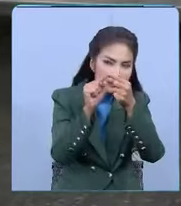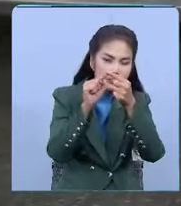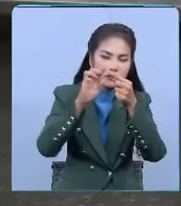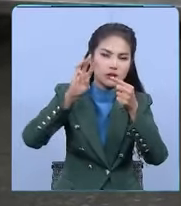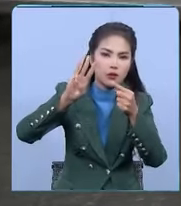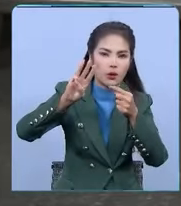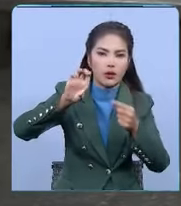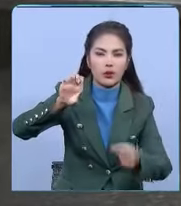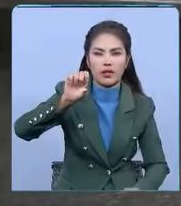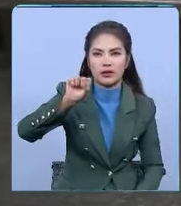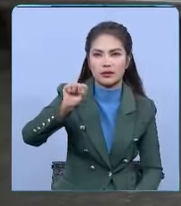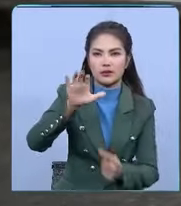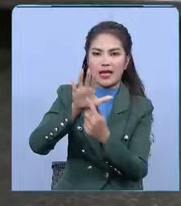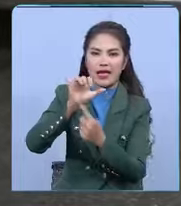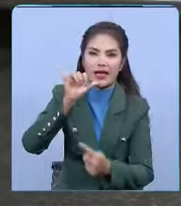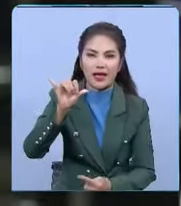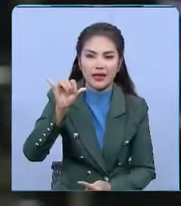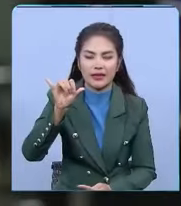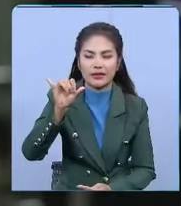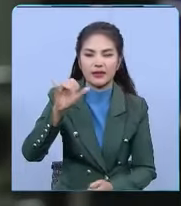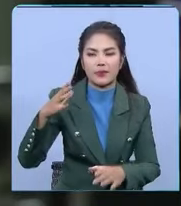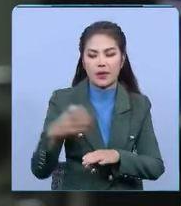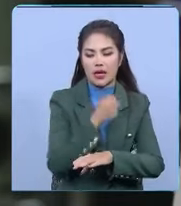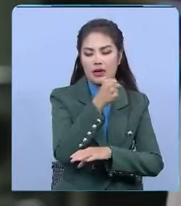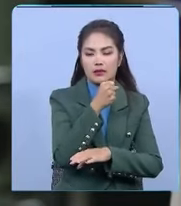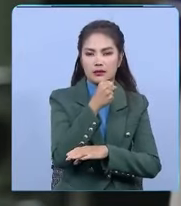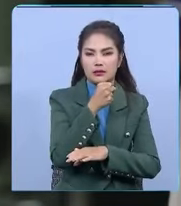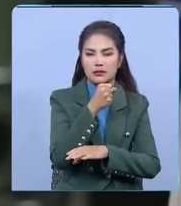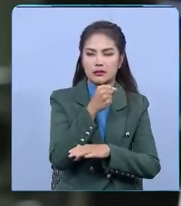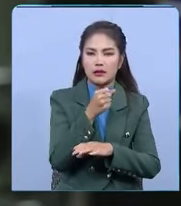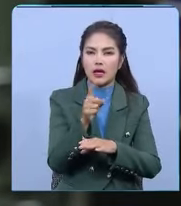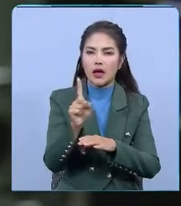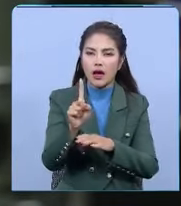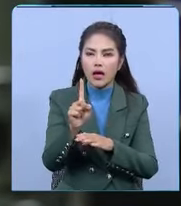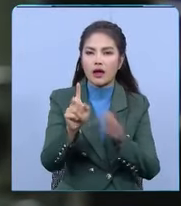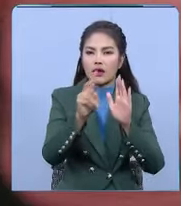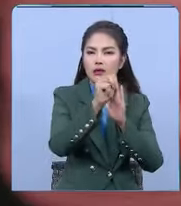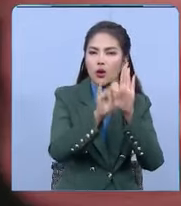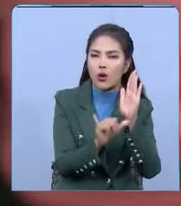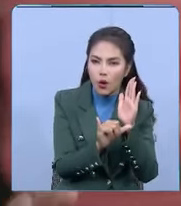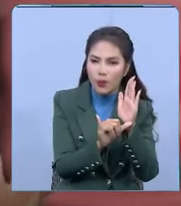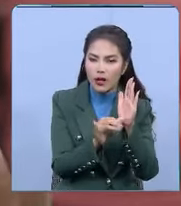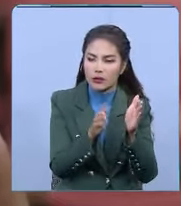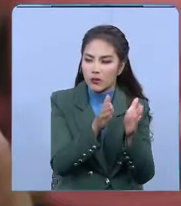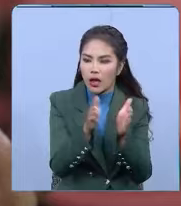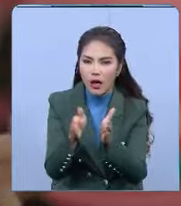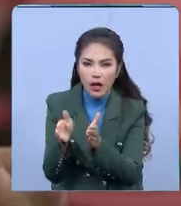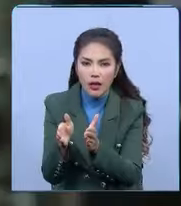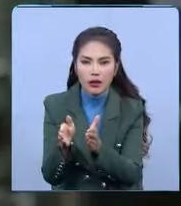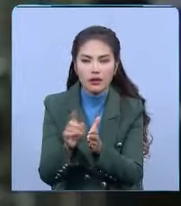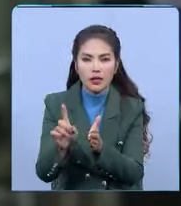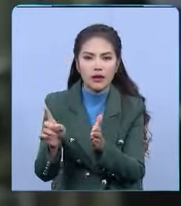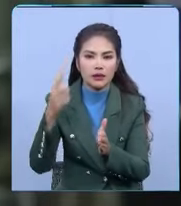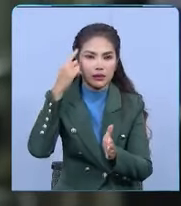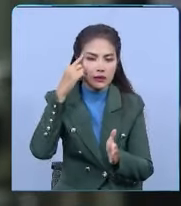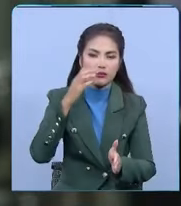ครับแต่ก่อนที่จะไปคุยกันครับผมอยากให้ลุงป้อมนะครับช่วยเขาเรียกว่าแบ่งปันมุมมองของลุงป้อมกับคำว่าคิด